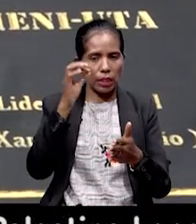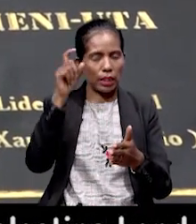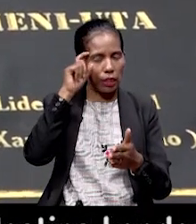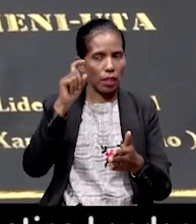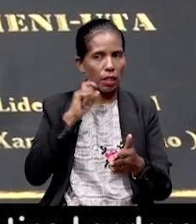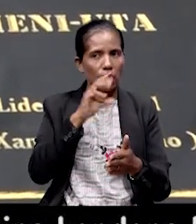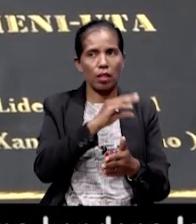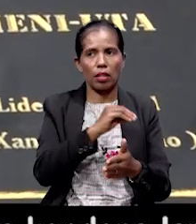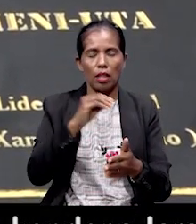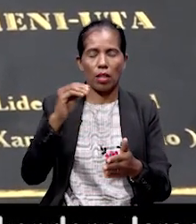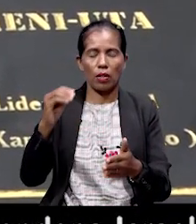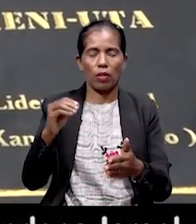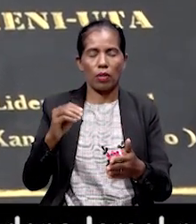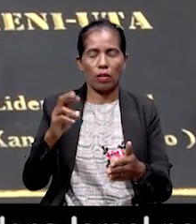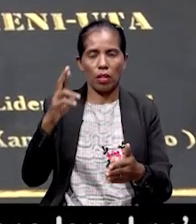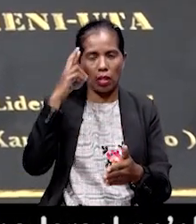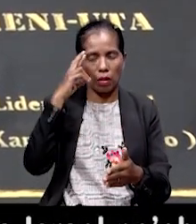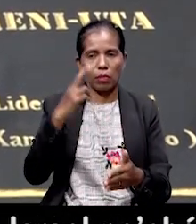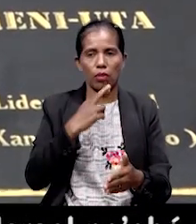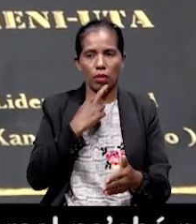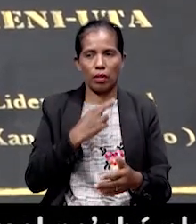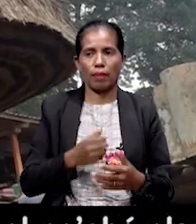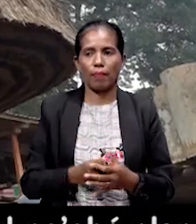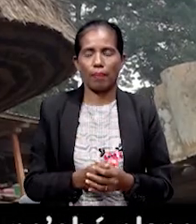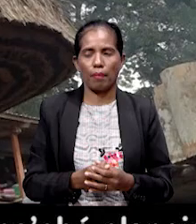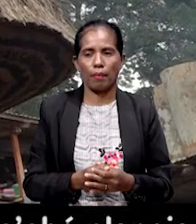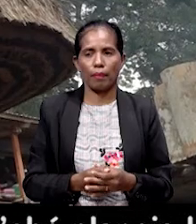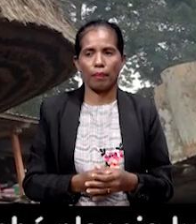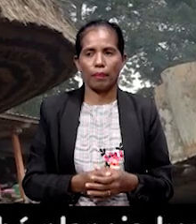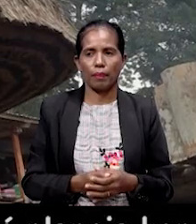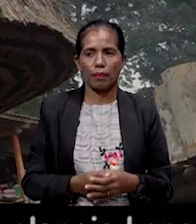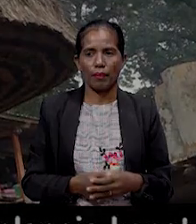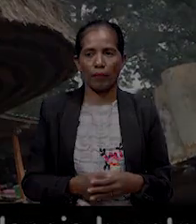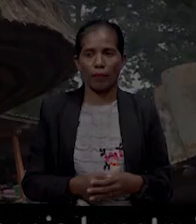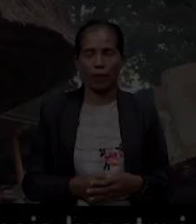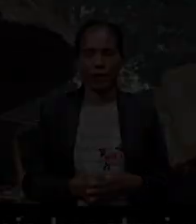nomos laureado Nobel da Paz José Ramos Horta. Lamberto da Silva, Ziamen.